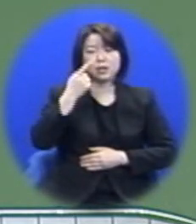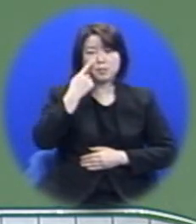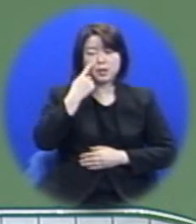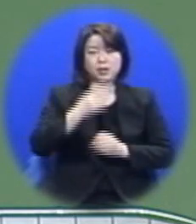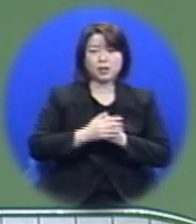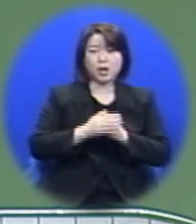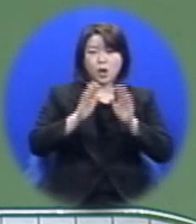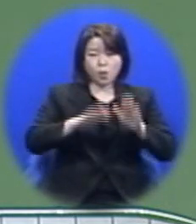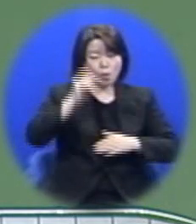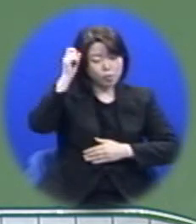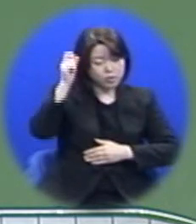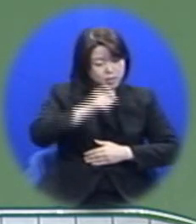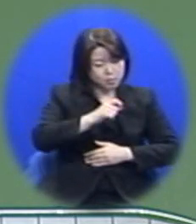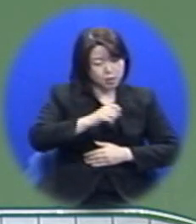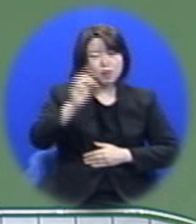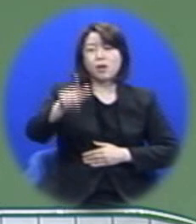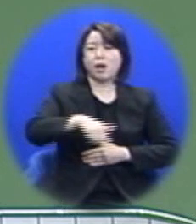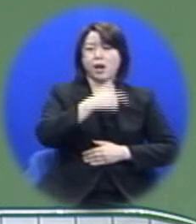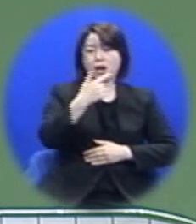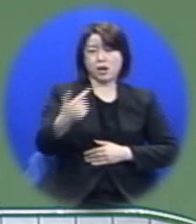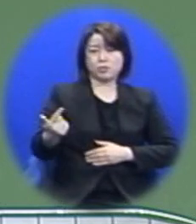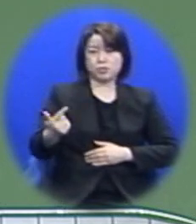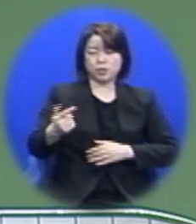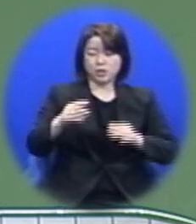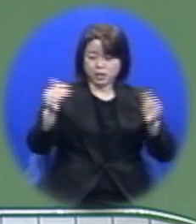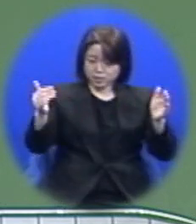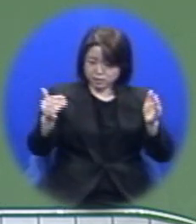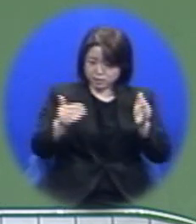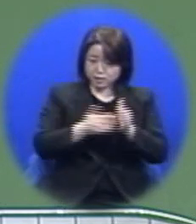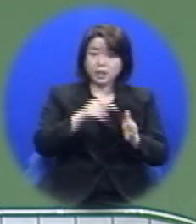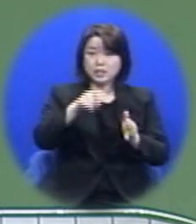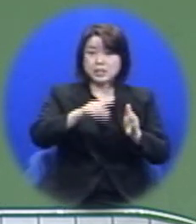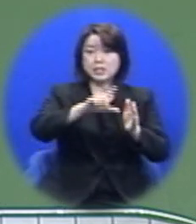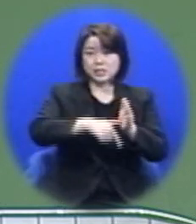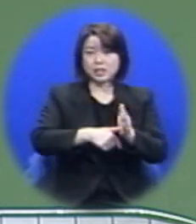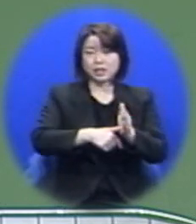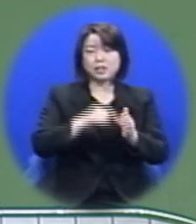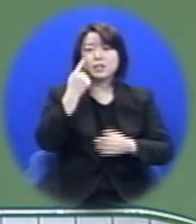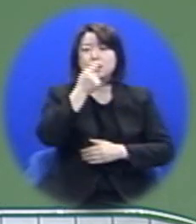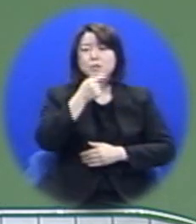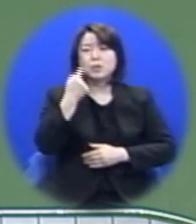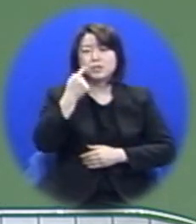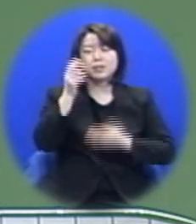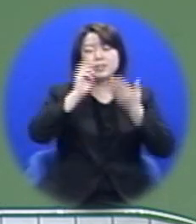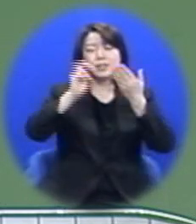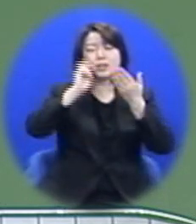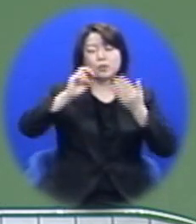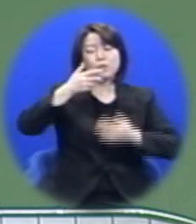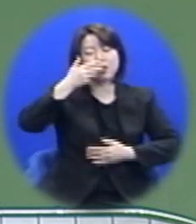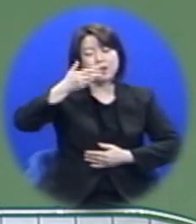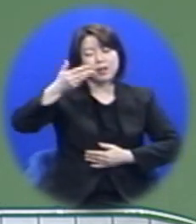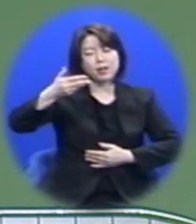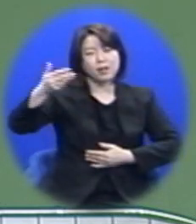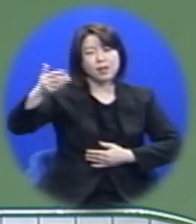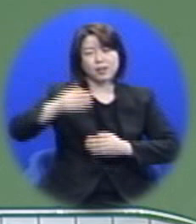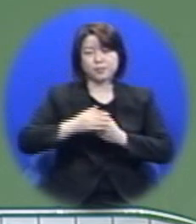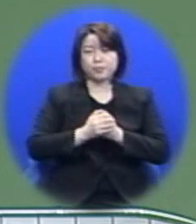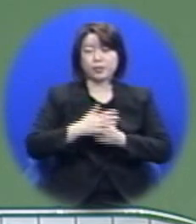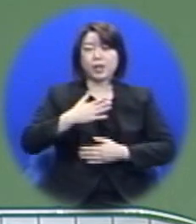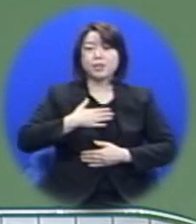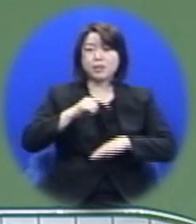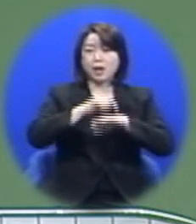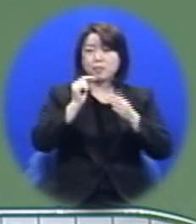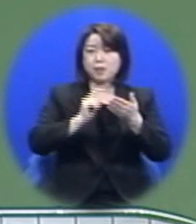오늘 새벽과 하루를 마무리하는 이 시간에 입에서는 찬송가가 흘러나온다. 내 마음의